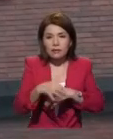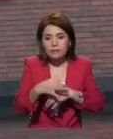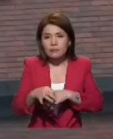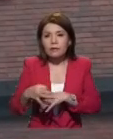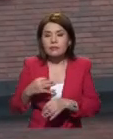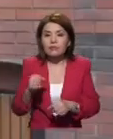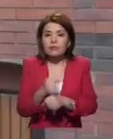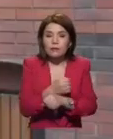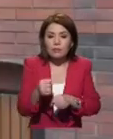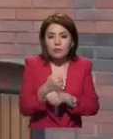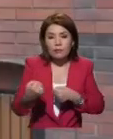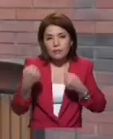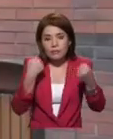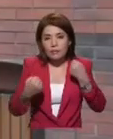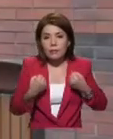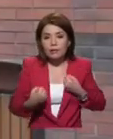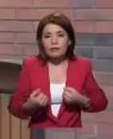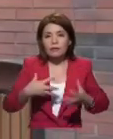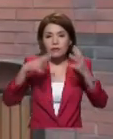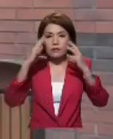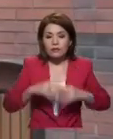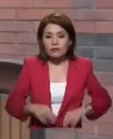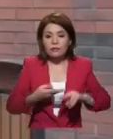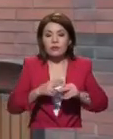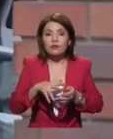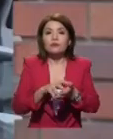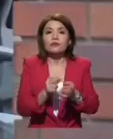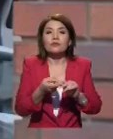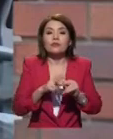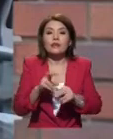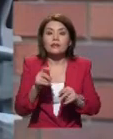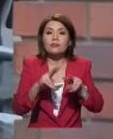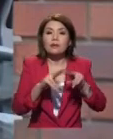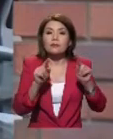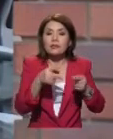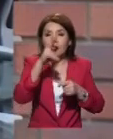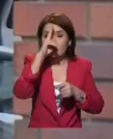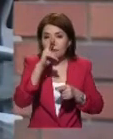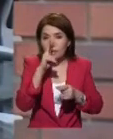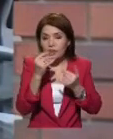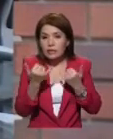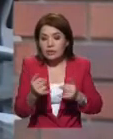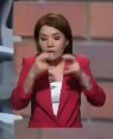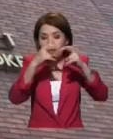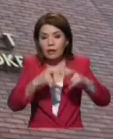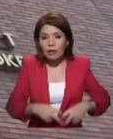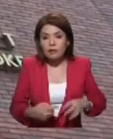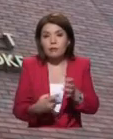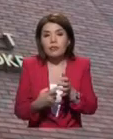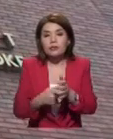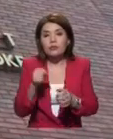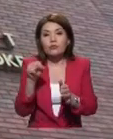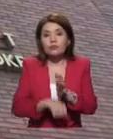а на голове были пробоины, левый глаз жертвы вытек. 12 ноября экс-министра арестовали на 2 месяца. Сейчас проводится расследование по статье